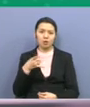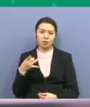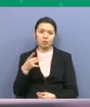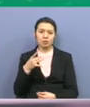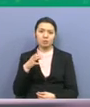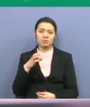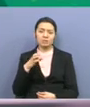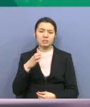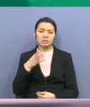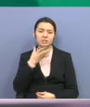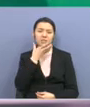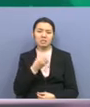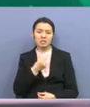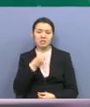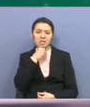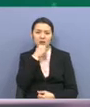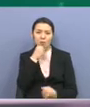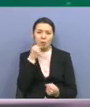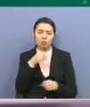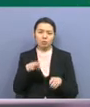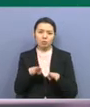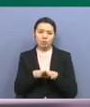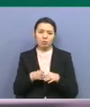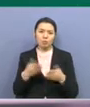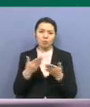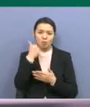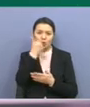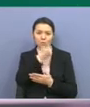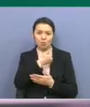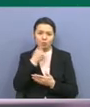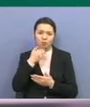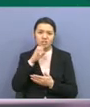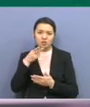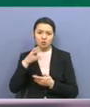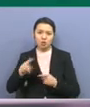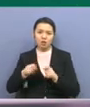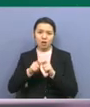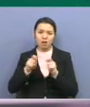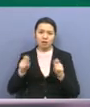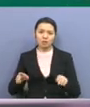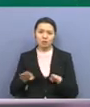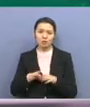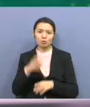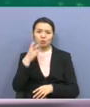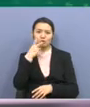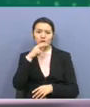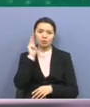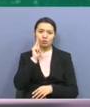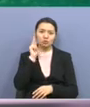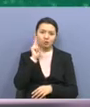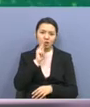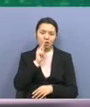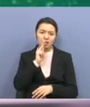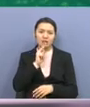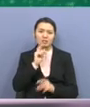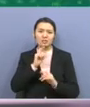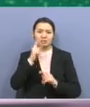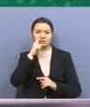Санта Клаус ордасы жаңашылдық маусымын ашық деп жариялады. Буы бұрқыраған ыстық шай, ертегі әлемінің